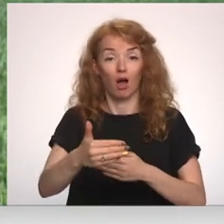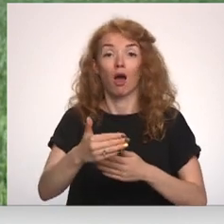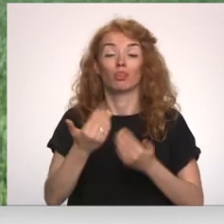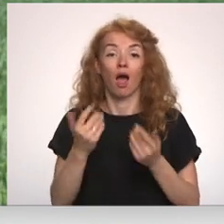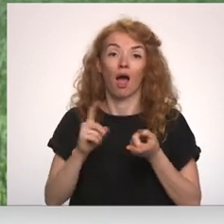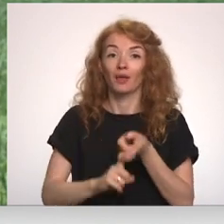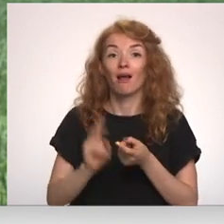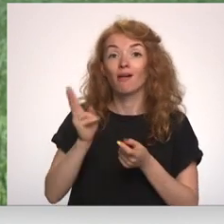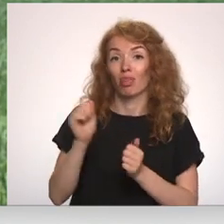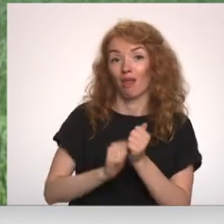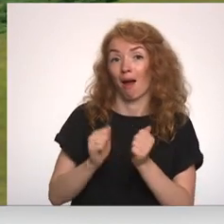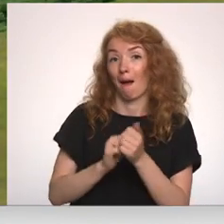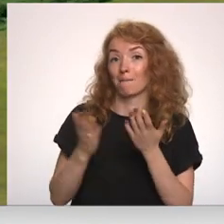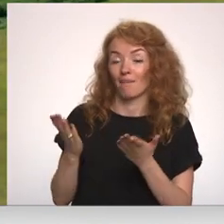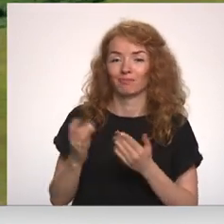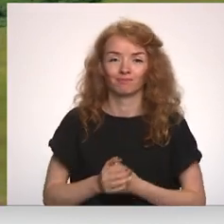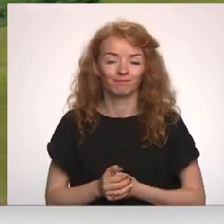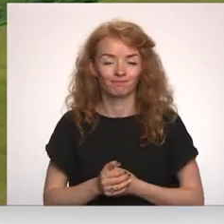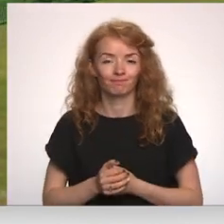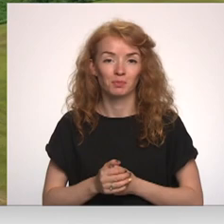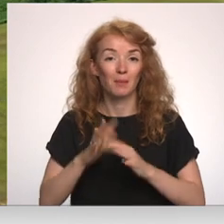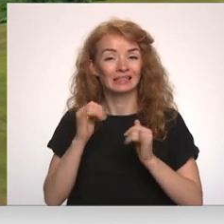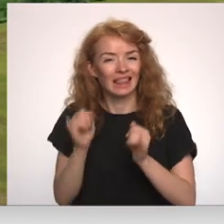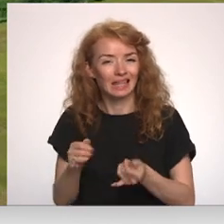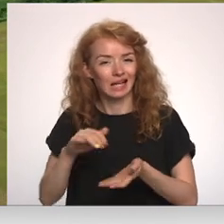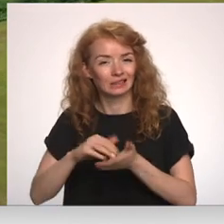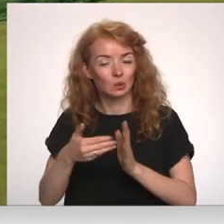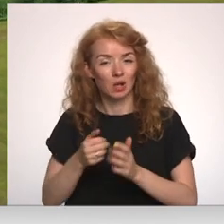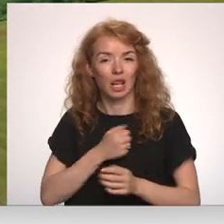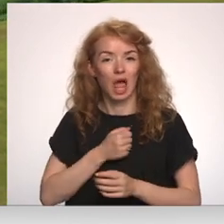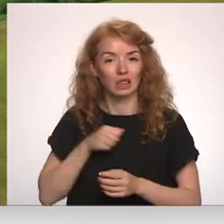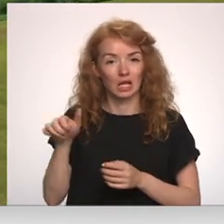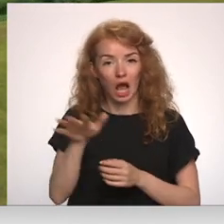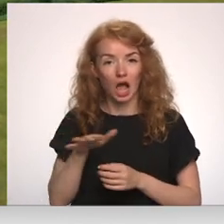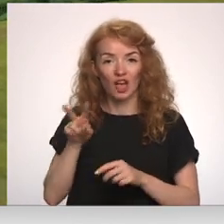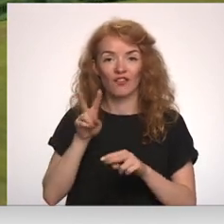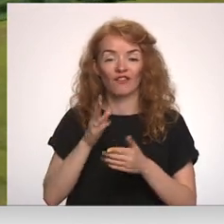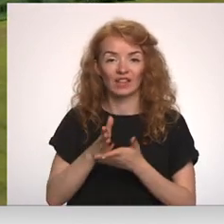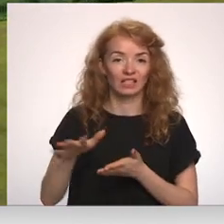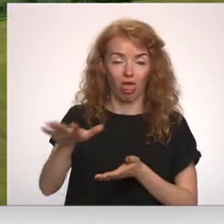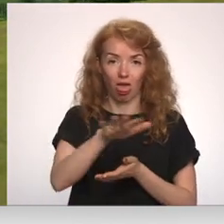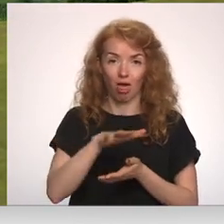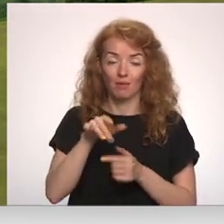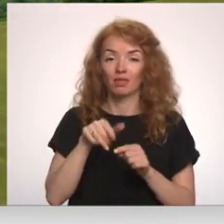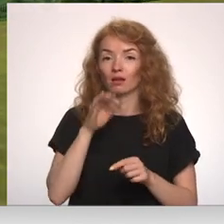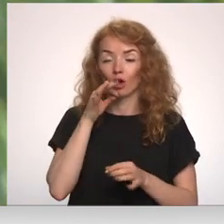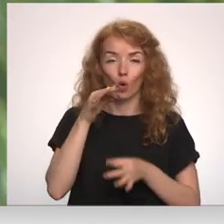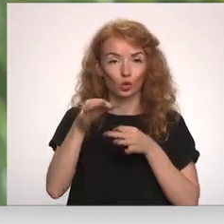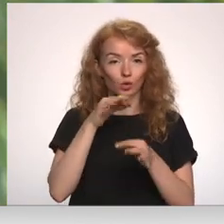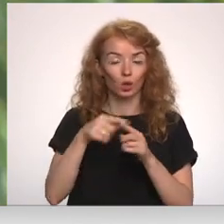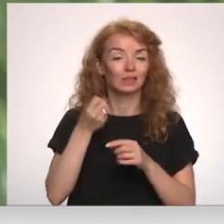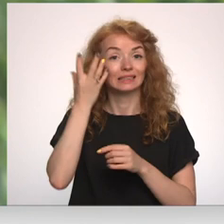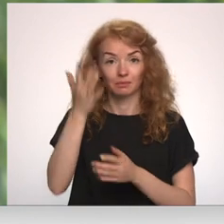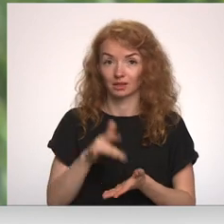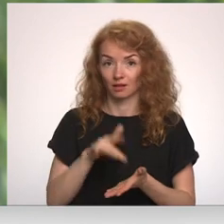atkarīgs tālāk no dabas, kas mums te notiksies. Netik labi klājas laukiem Latgalē un Vidzemē, saka Latvijas lauku konsultāciju un izglītības